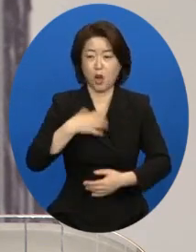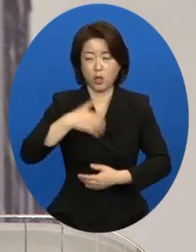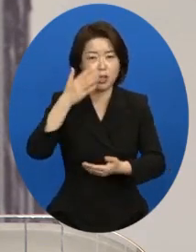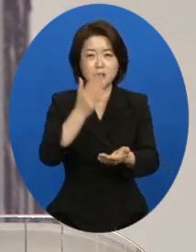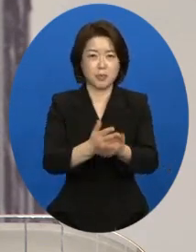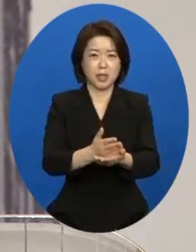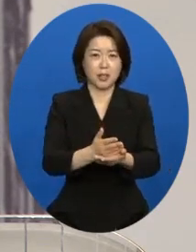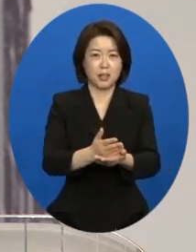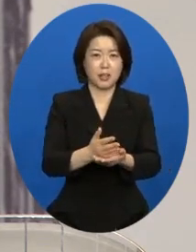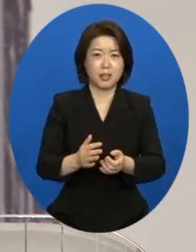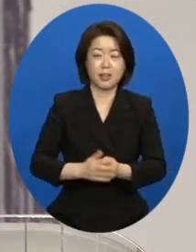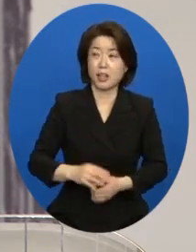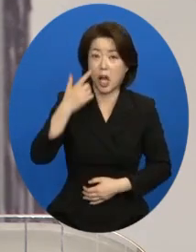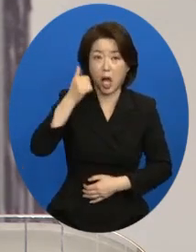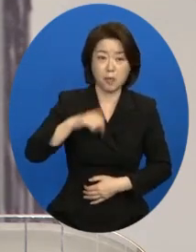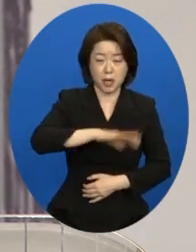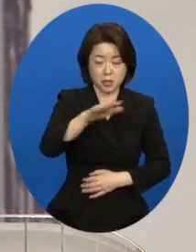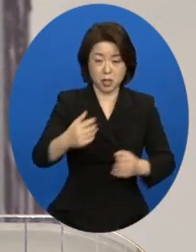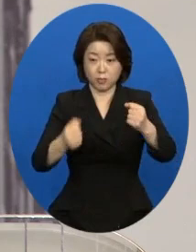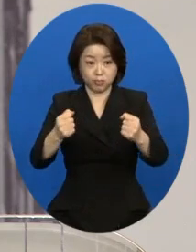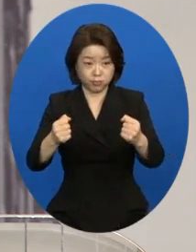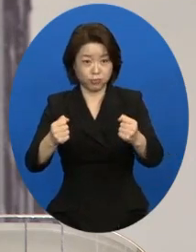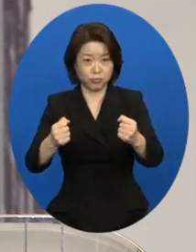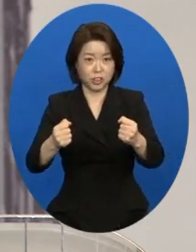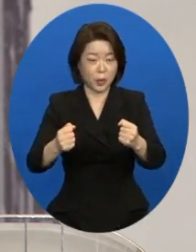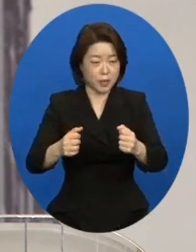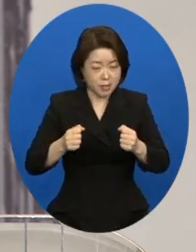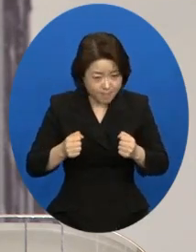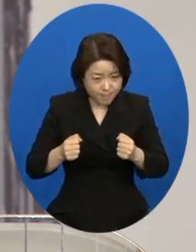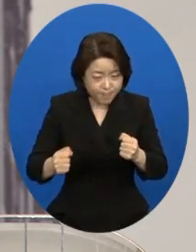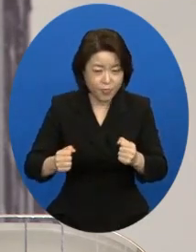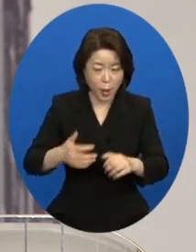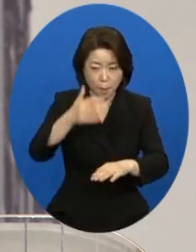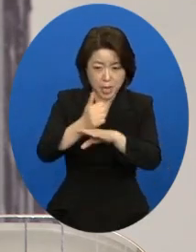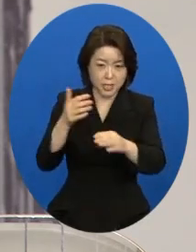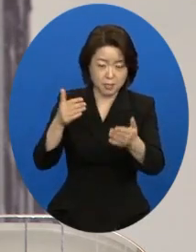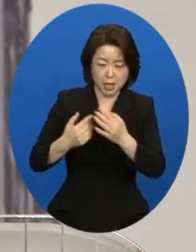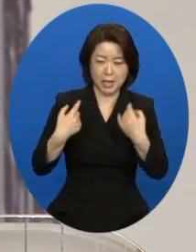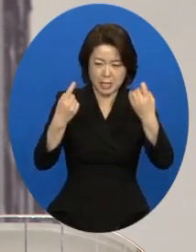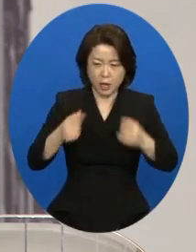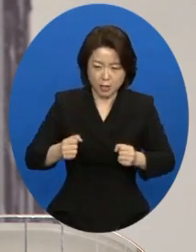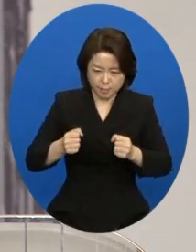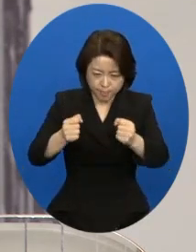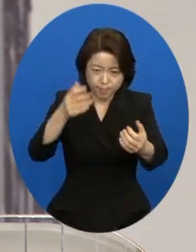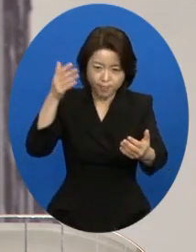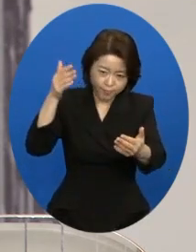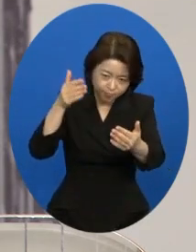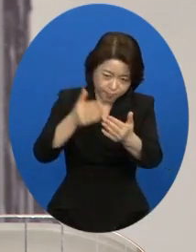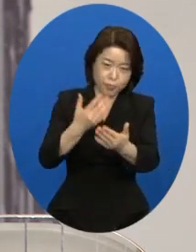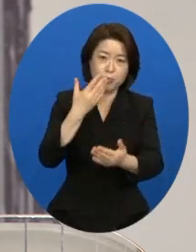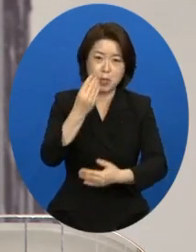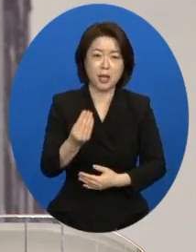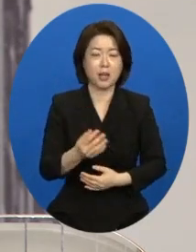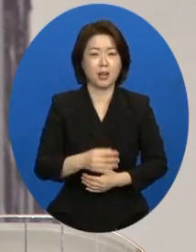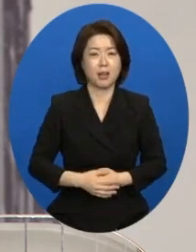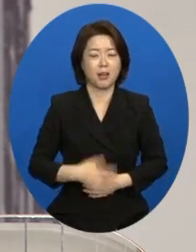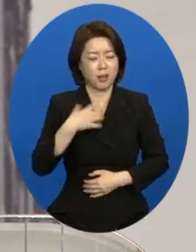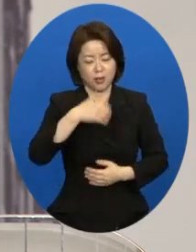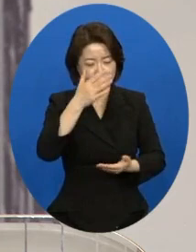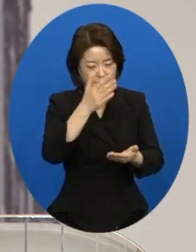마. 아빠가 다 운전대 쥐고 끝까지 여정 마칠 거야. 걱정하지 마, 아들아.